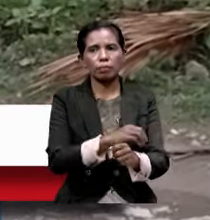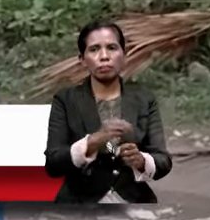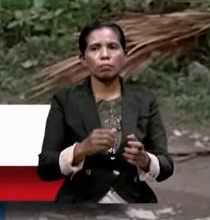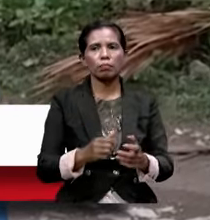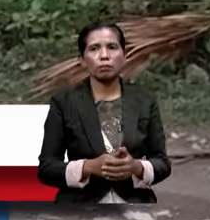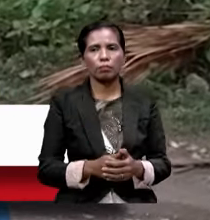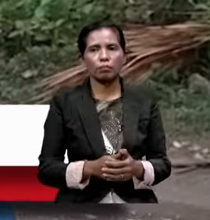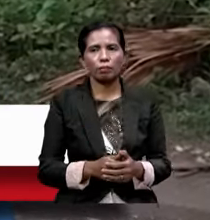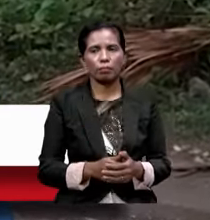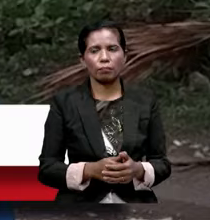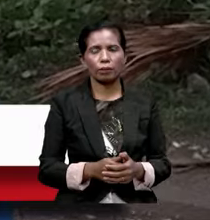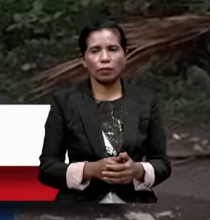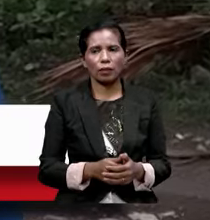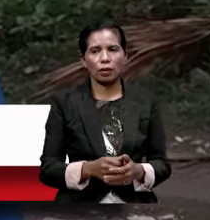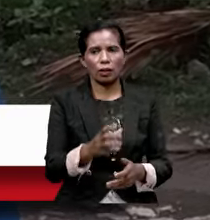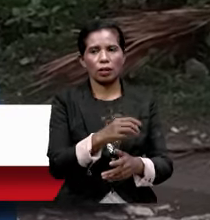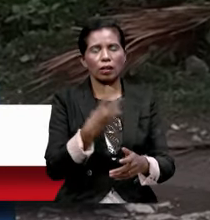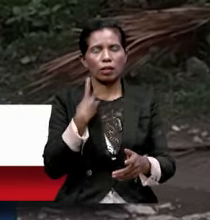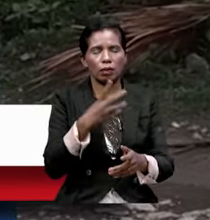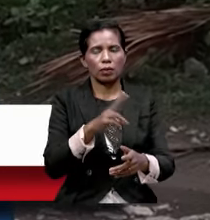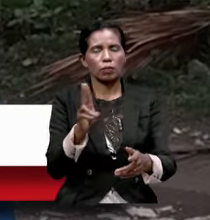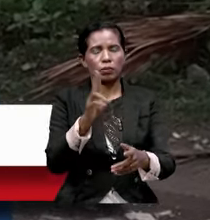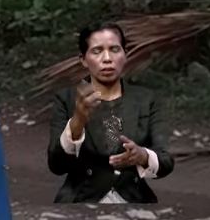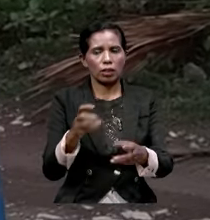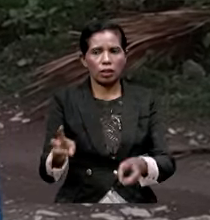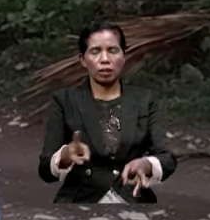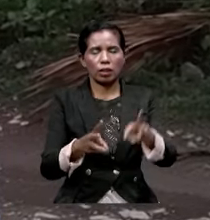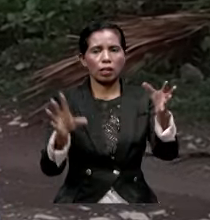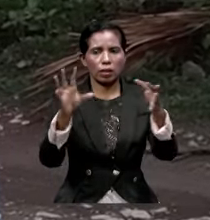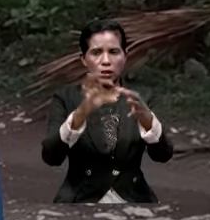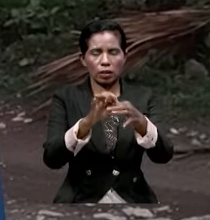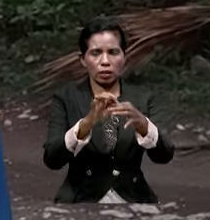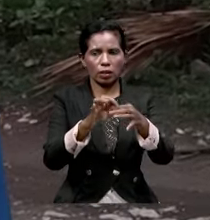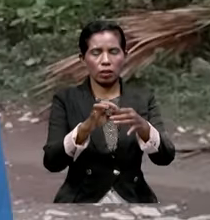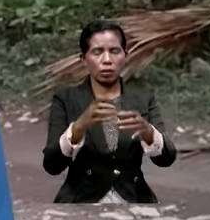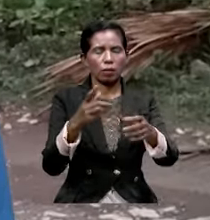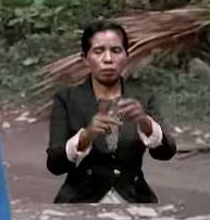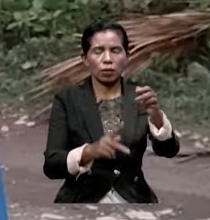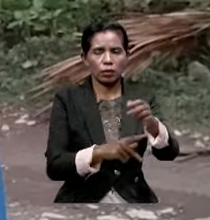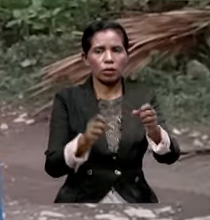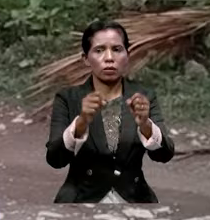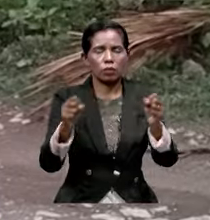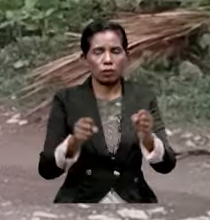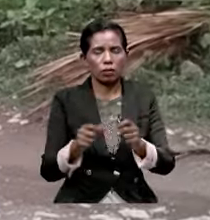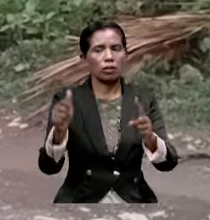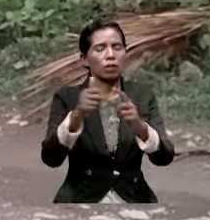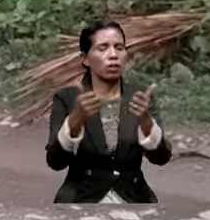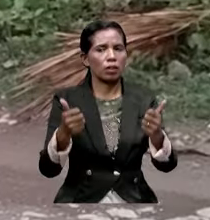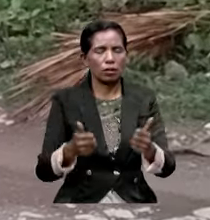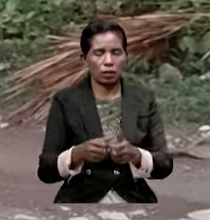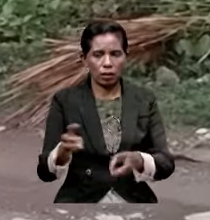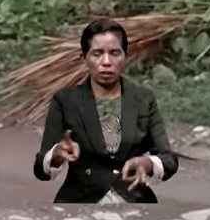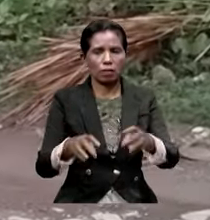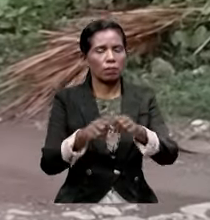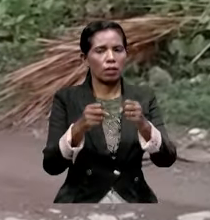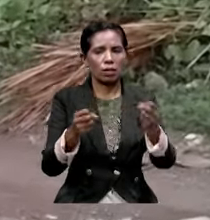besoro maka besoro ami atu tulis dalane be maka atu liga baya. Husi ami nya posto to amnya suku to aldea dalane be maka kondisi dalane be maka